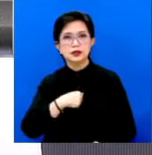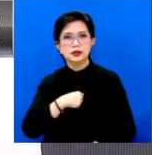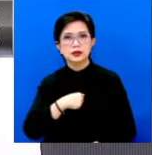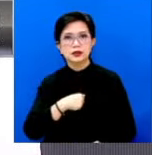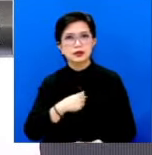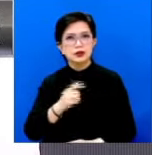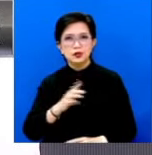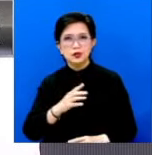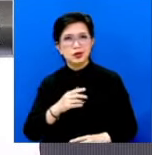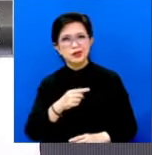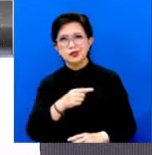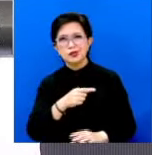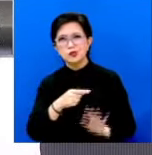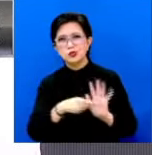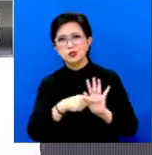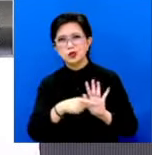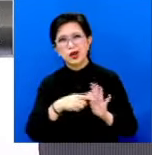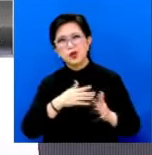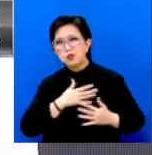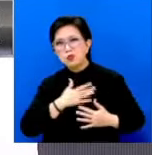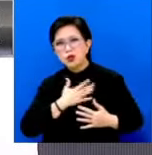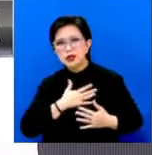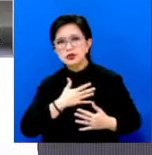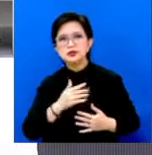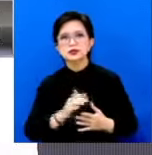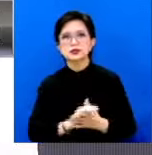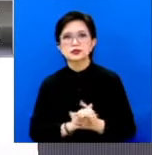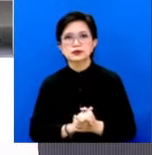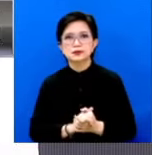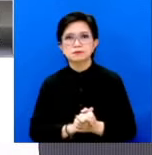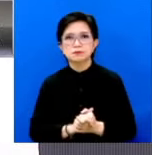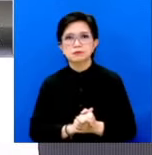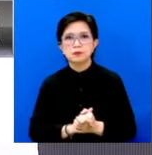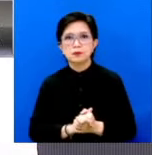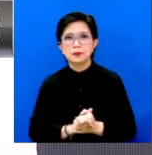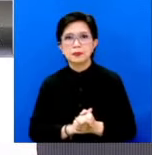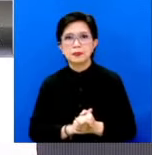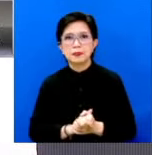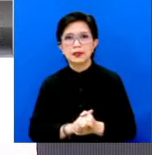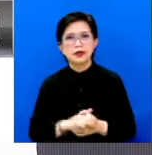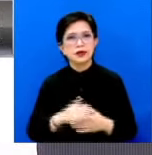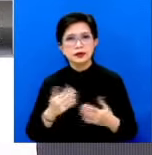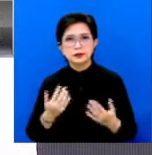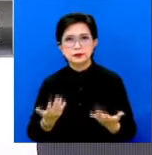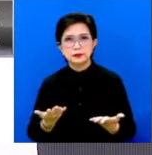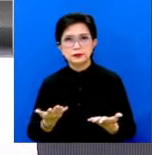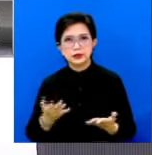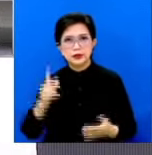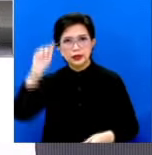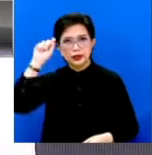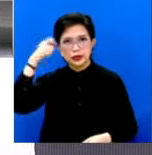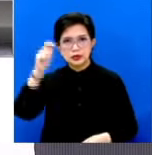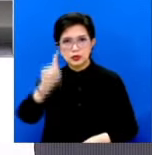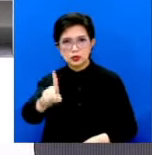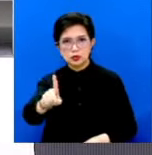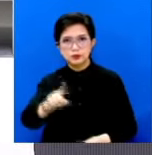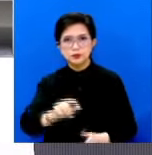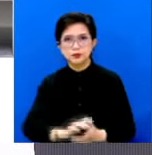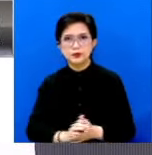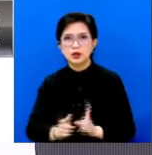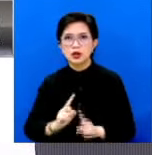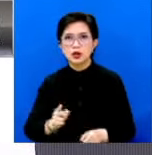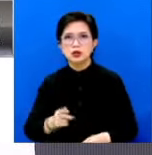memuaskan Bapak Ibu sekalian, adik-adik, kakak-kakak, orang tua semua. Ada yang lengkap, ada juga, tapi ingat satu hal. Kalau